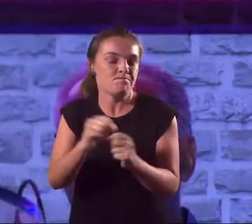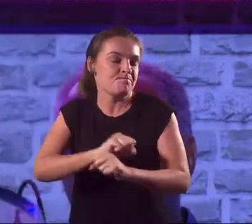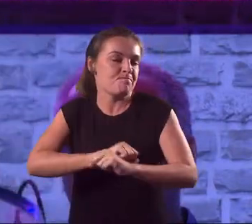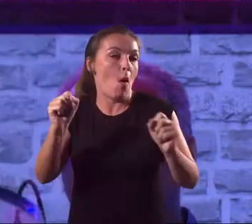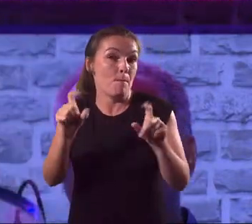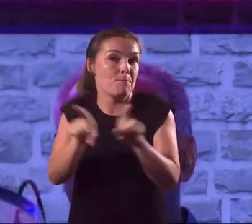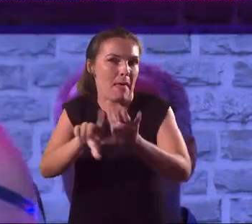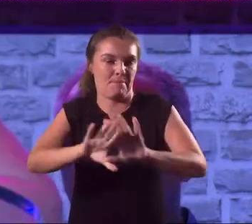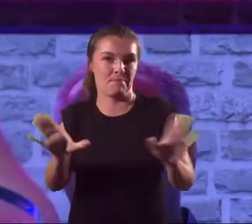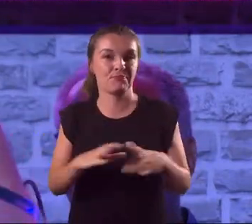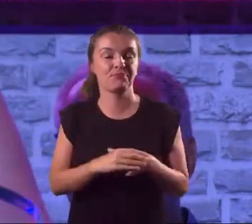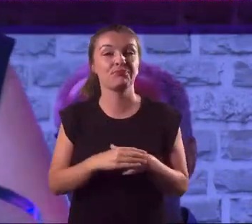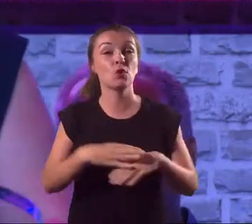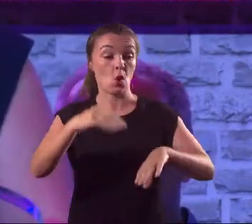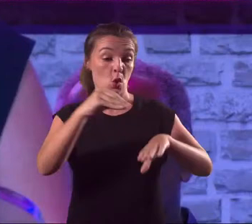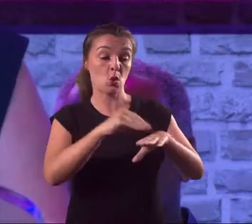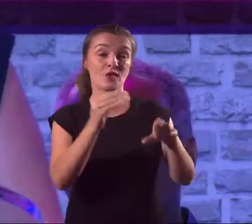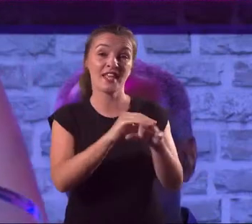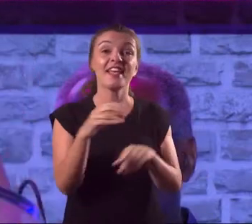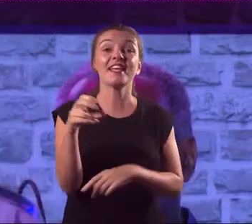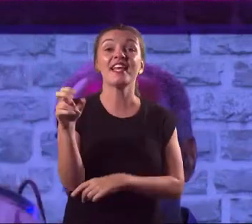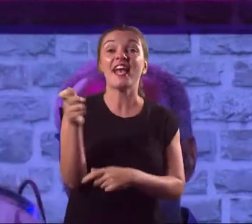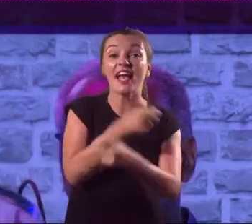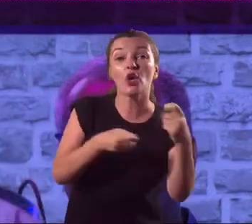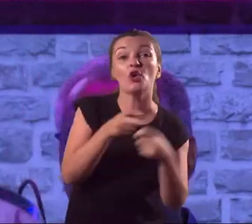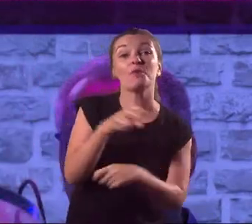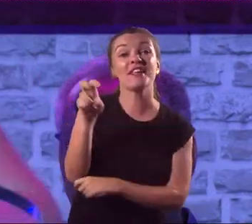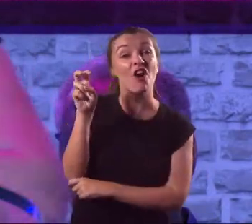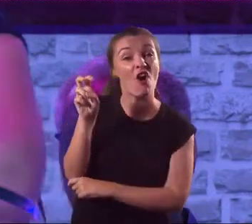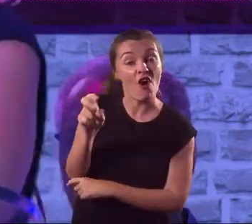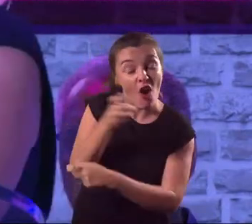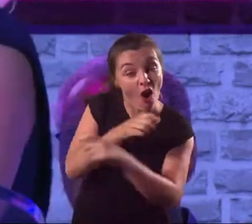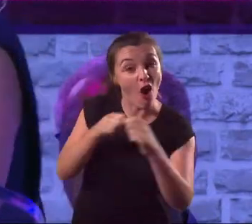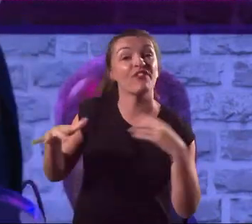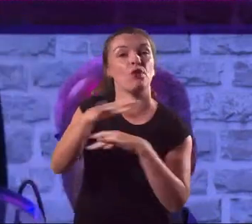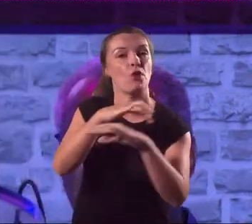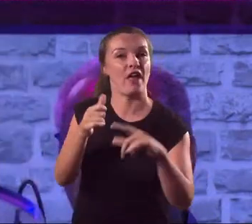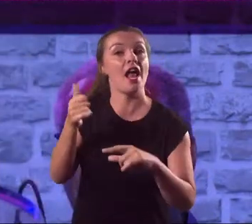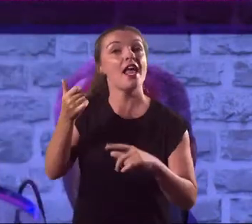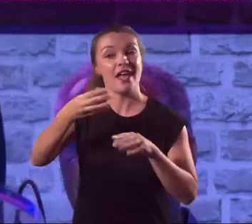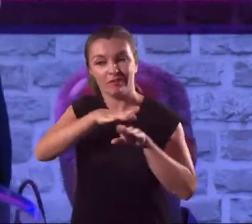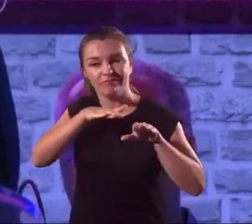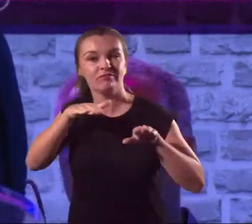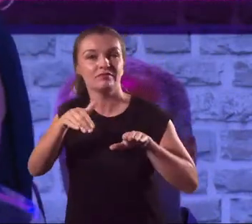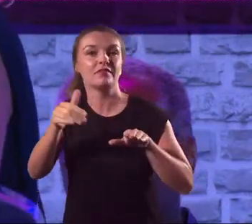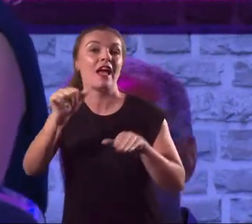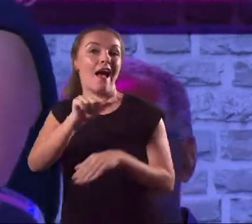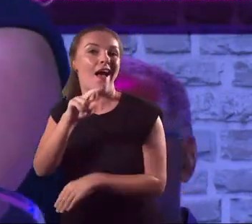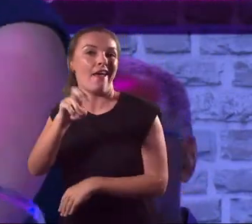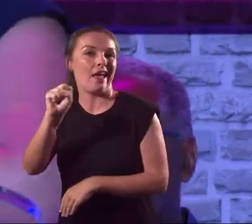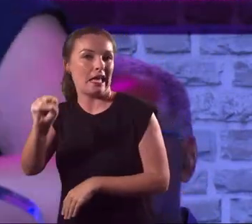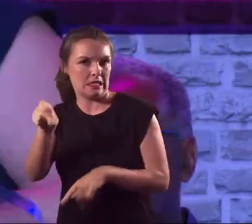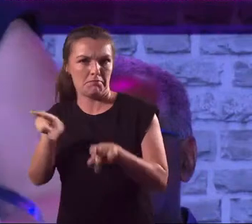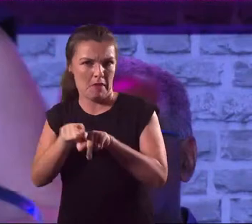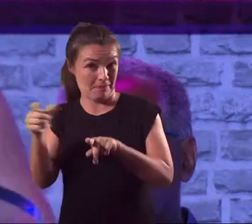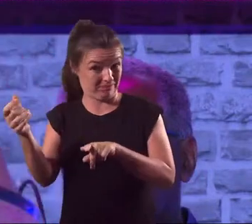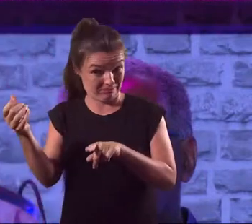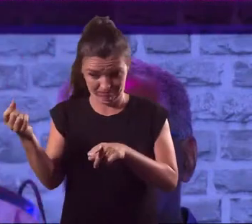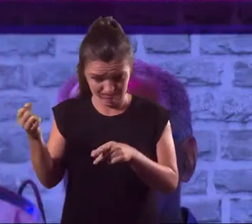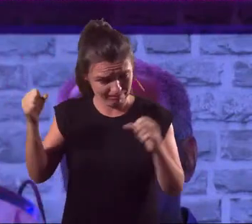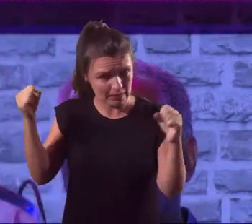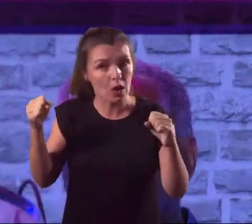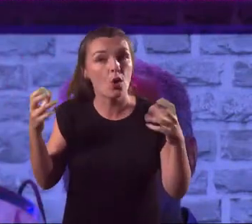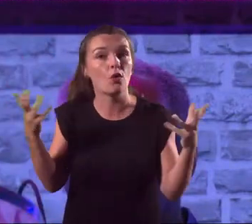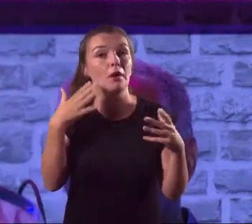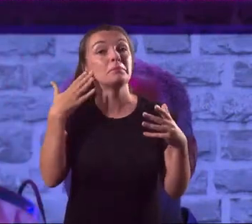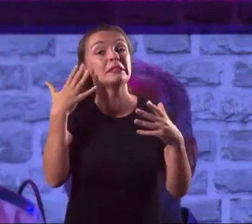Conseil économique, environnemental et social qui l'a pointé le premier, et l'Agence régionale de santé nous l'avait dit aussi. Il disait,